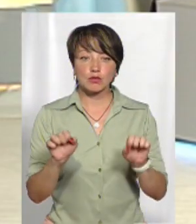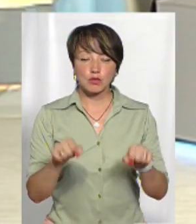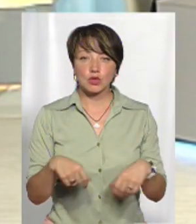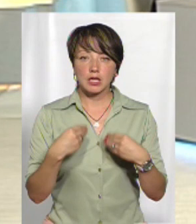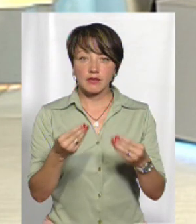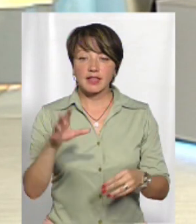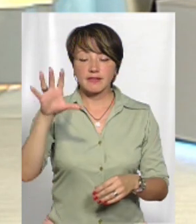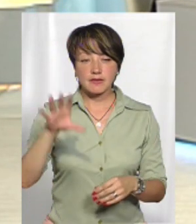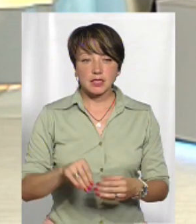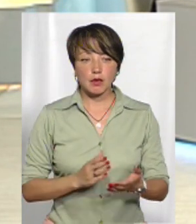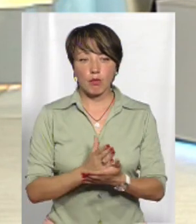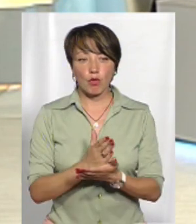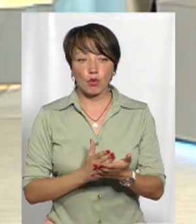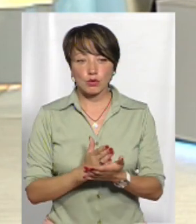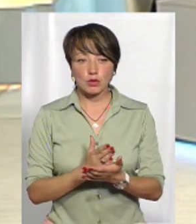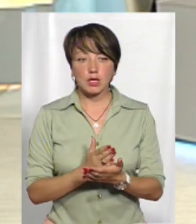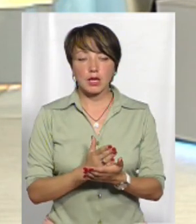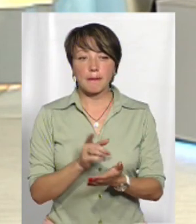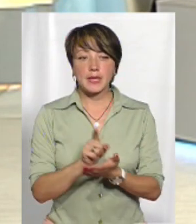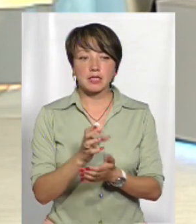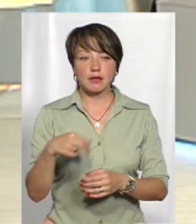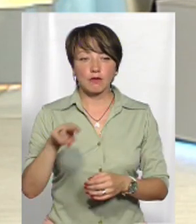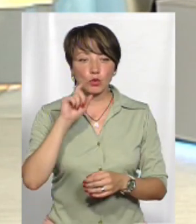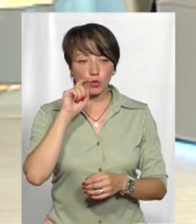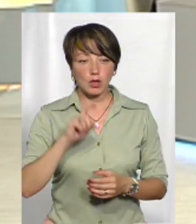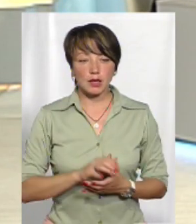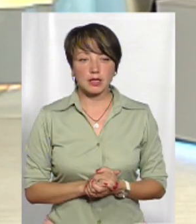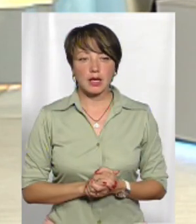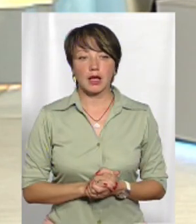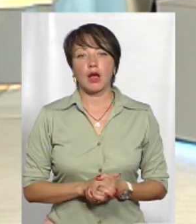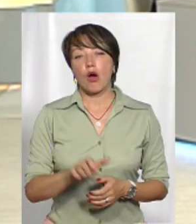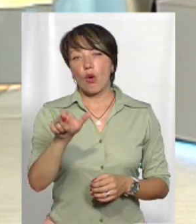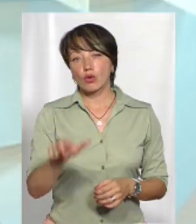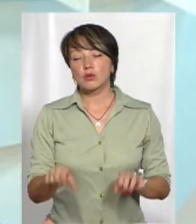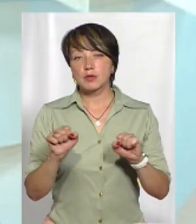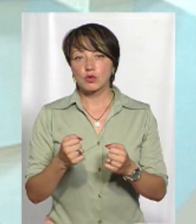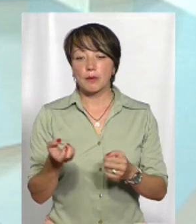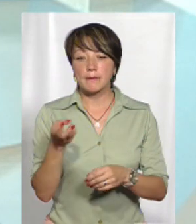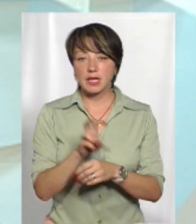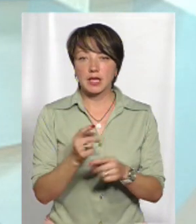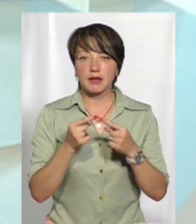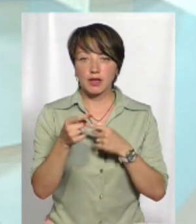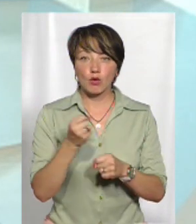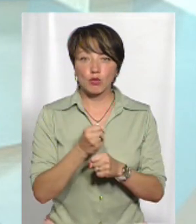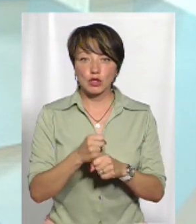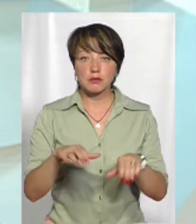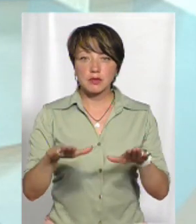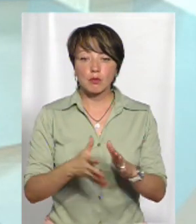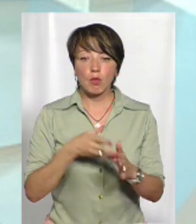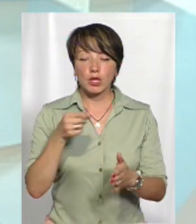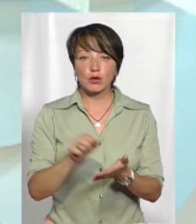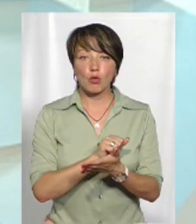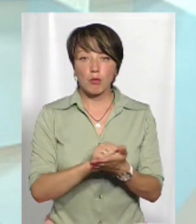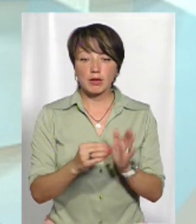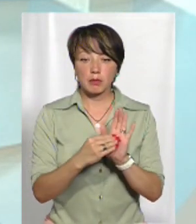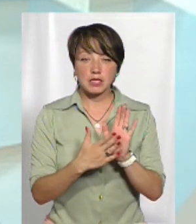зможуть надавати всі послуги, які надає Пенсійний фонд України. Тому що особа зможе прийти на віддалене робоче місце і подати